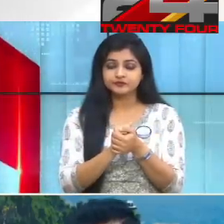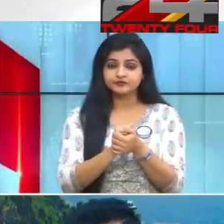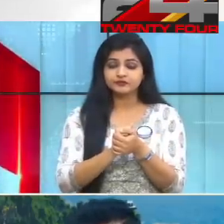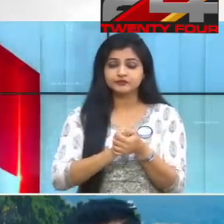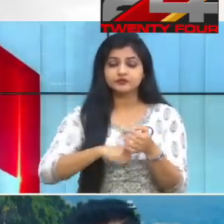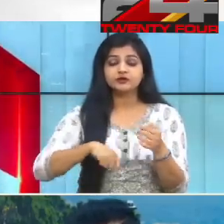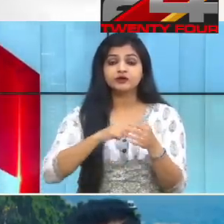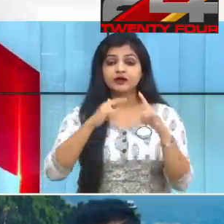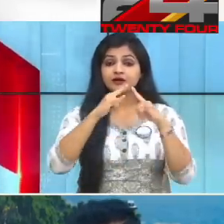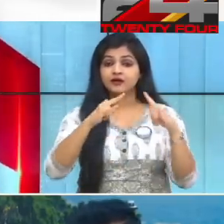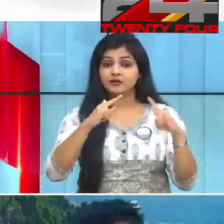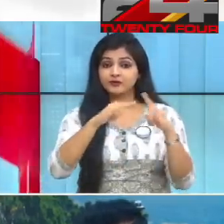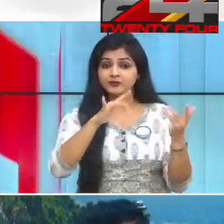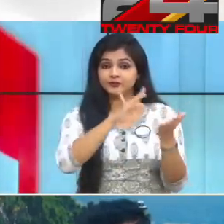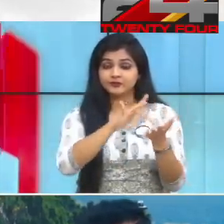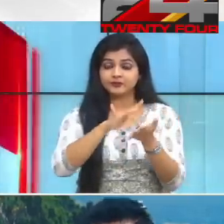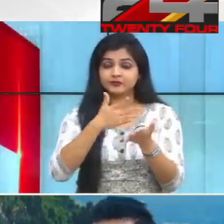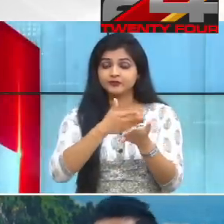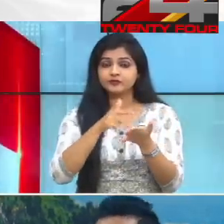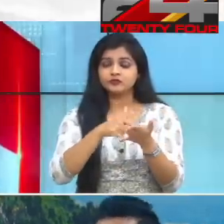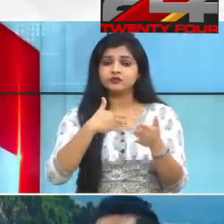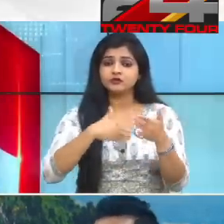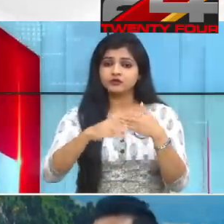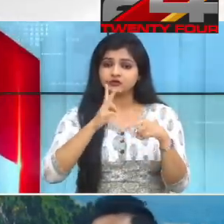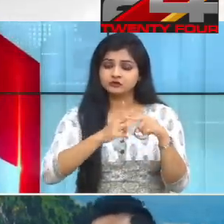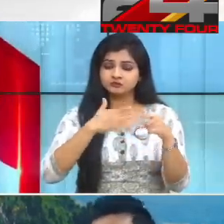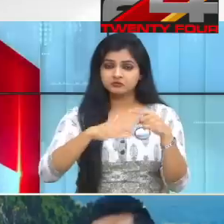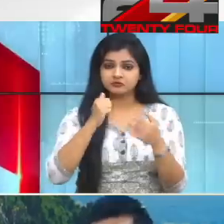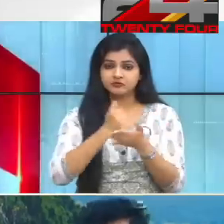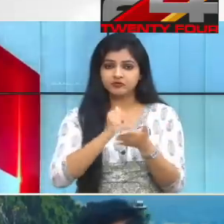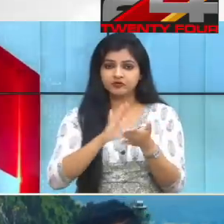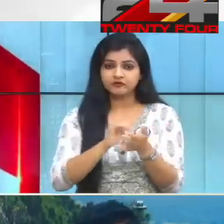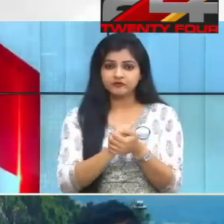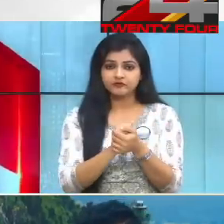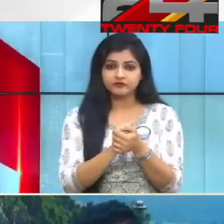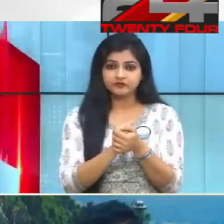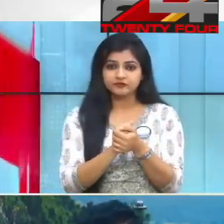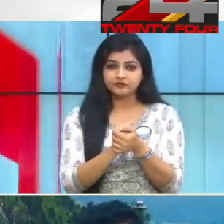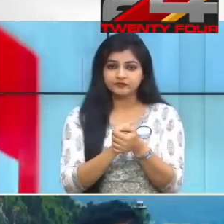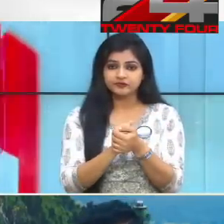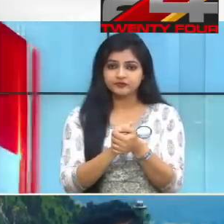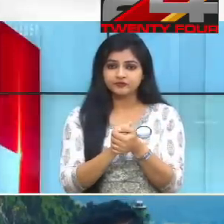ദുരിതാശ്വാസ ക്യാമ്പുകൾ അത് ഇനിയും തുടരേണ്ടതായിട്ടുണ്ട്, നമുക്കറിയാം.